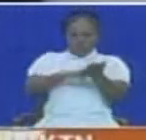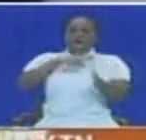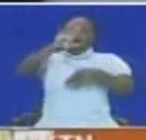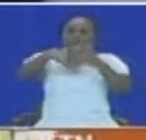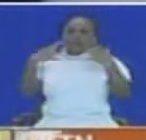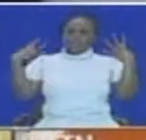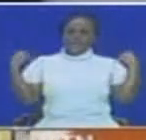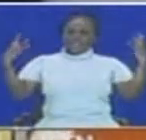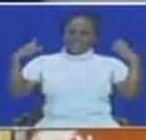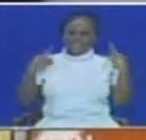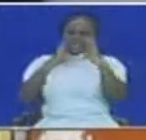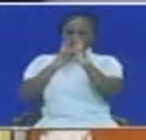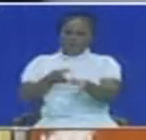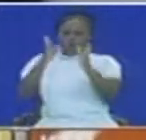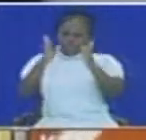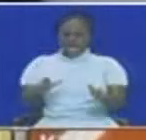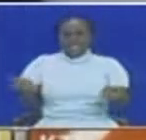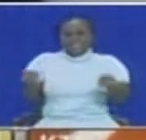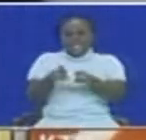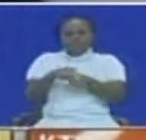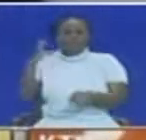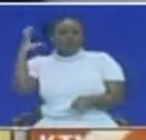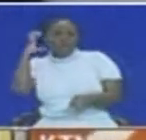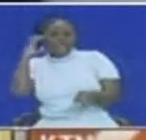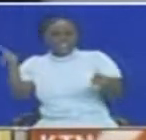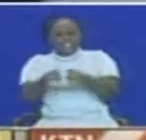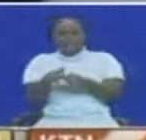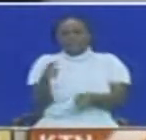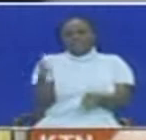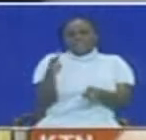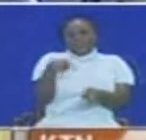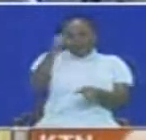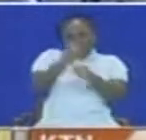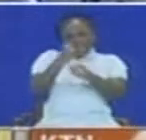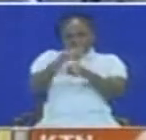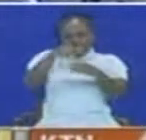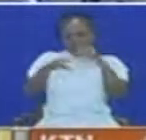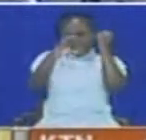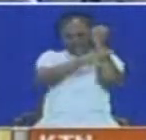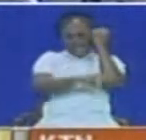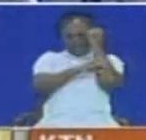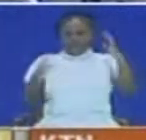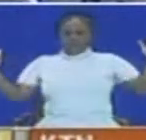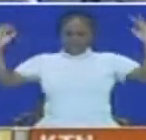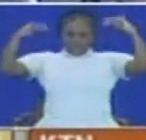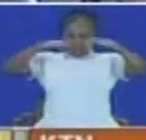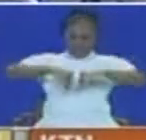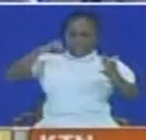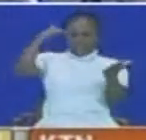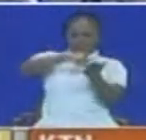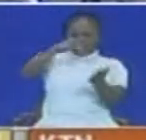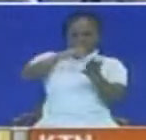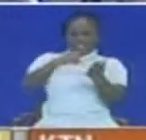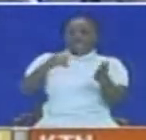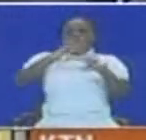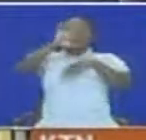journalists, journalism training colleges, and all media enterprises operating in the country. Kongamano la leo limejumuisha washikadau